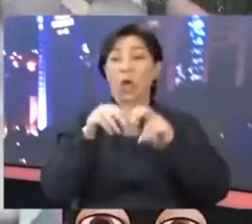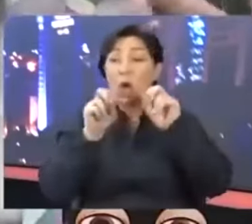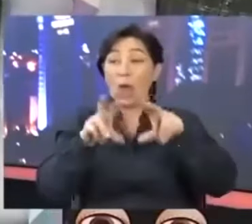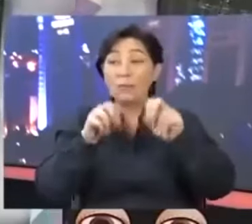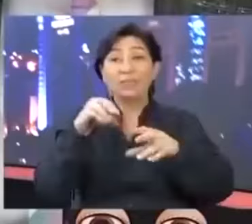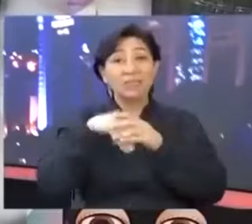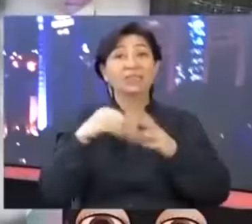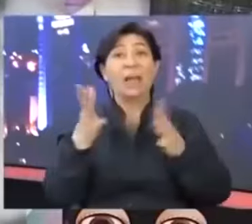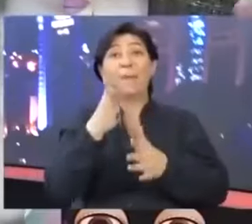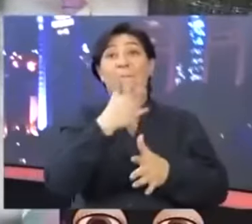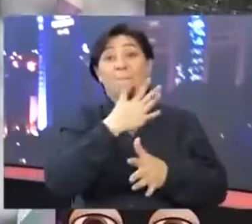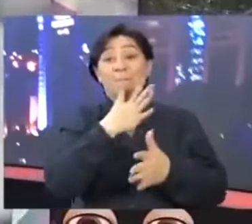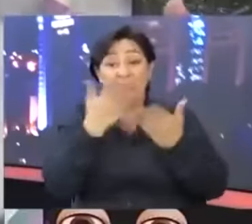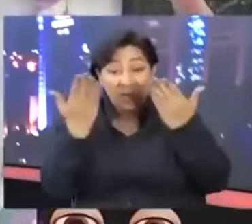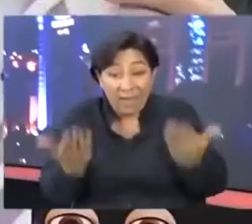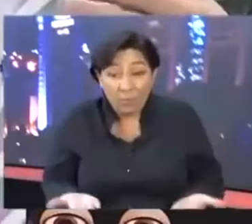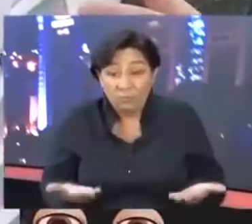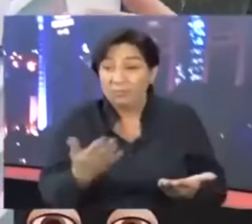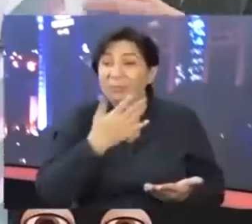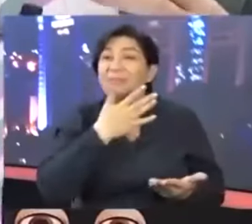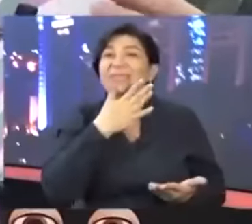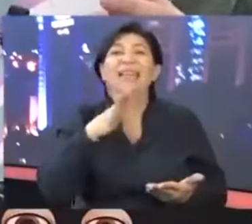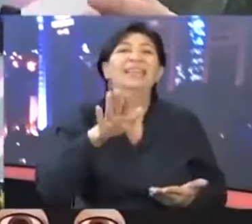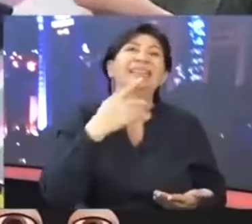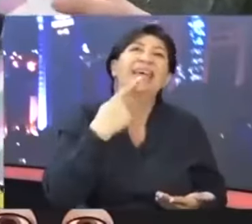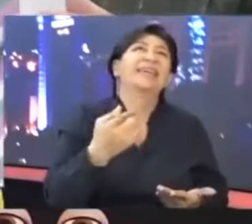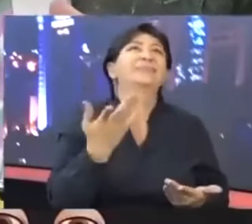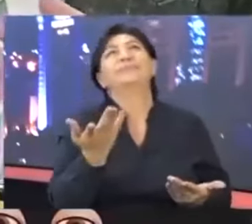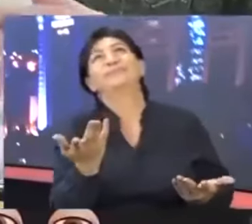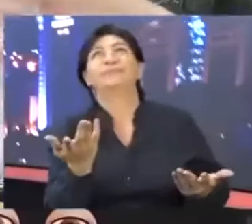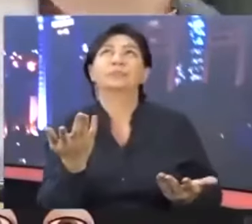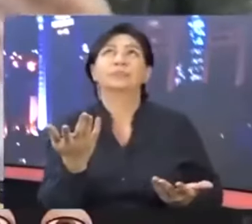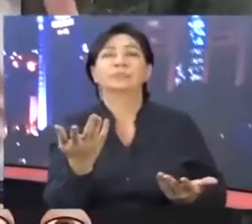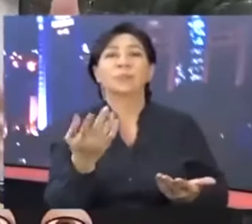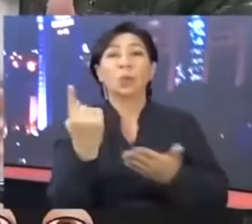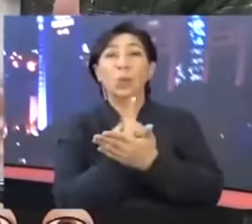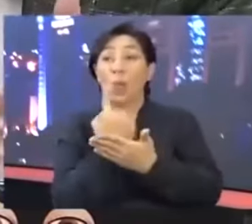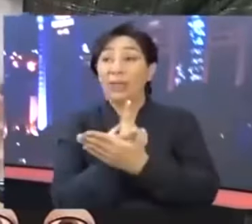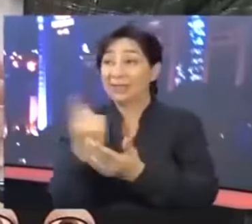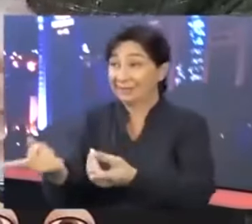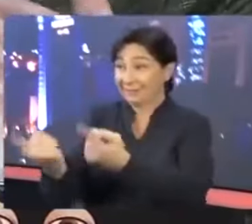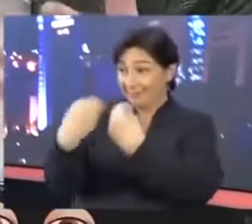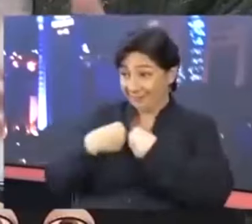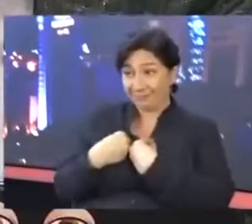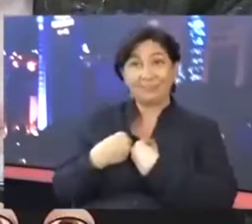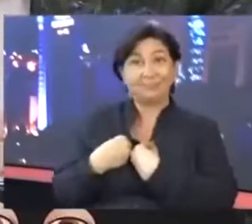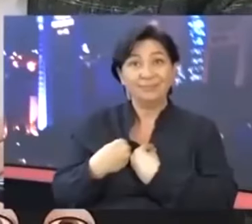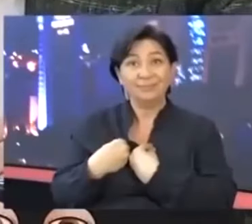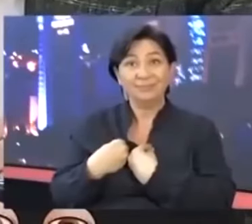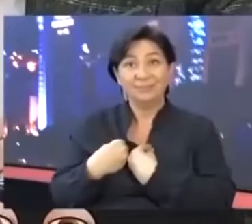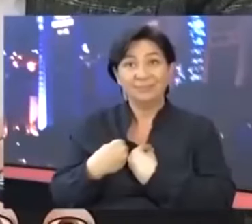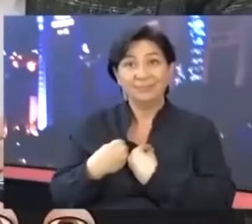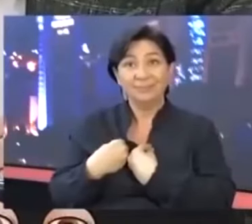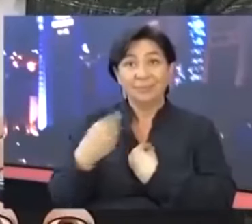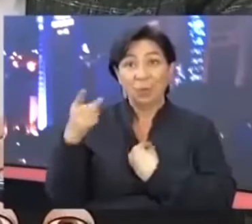için daha bilimsel bir kabul bilimsel derken tabii ki o da Eee Kur'an'ın getirdiği Eee